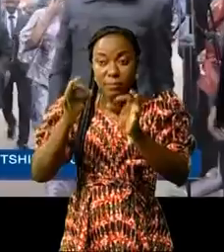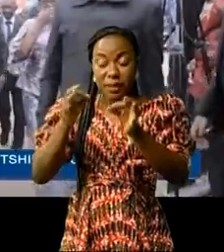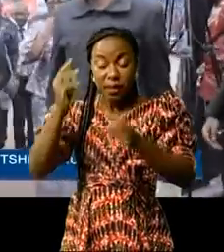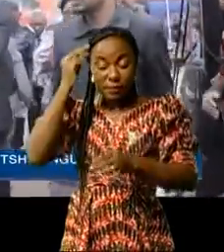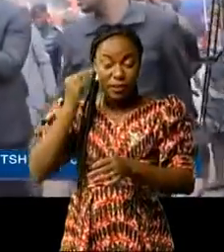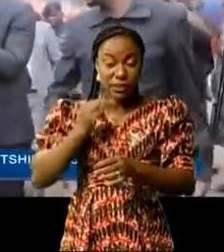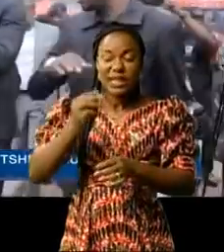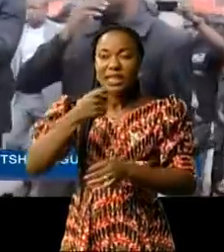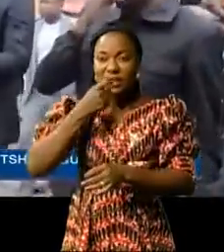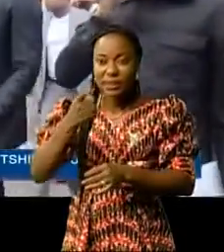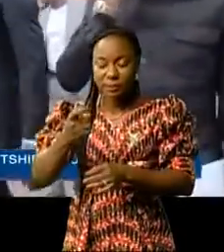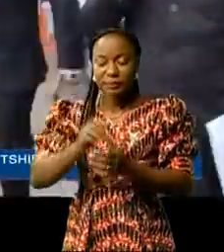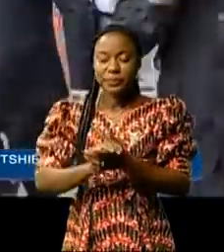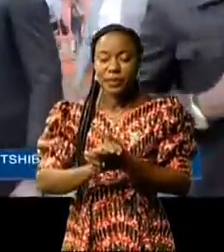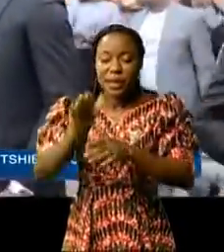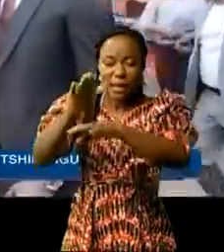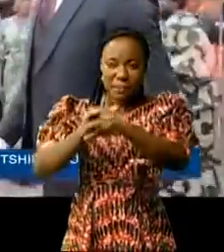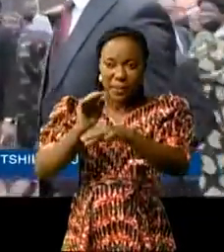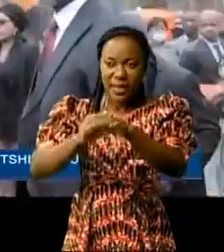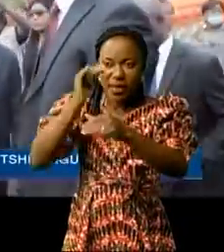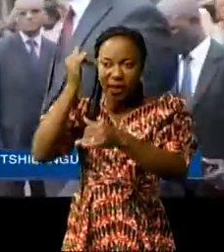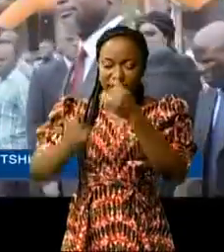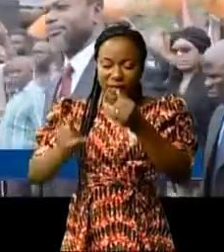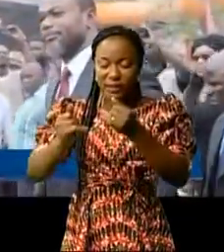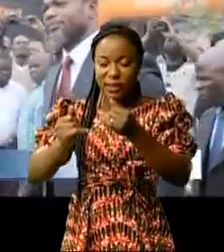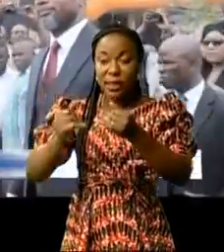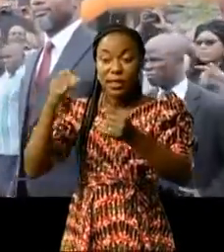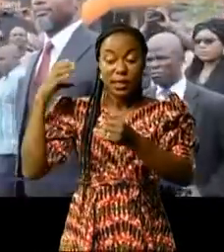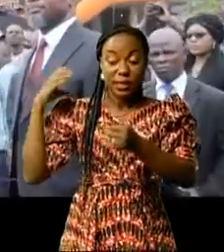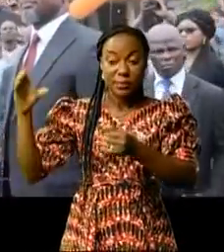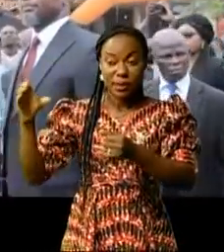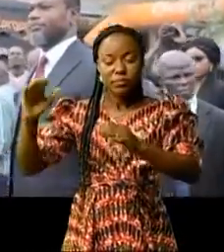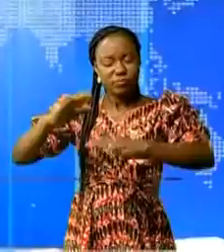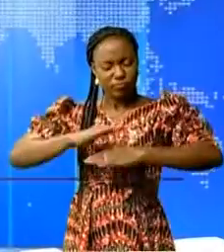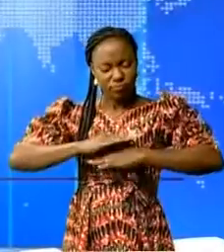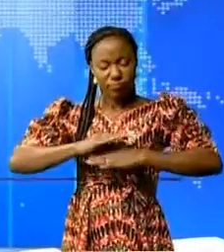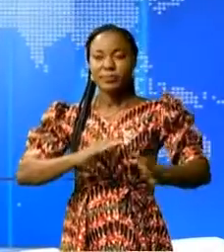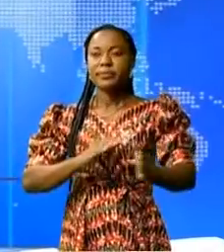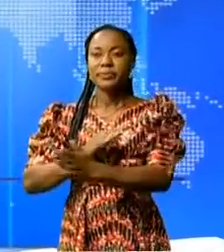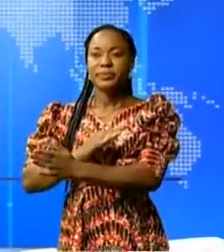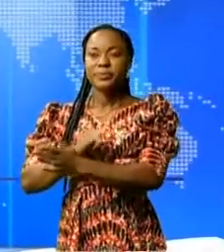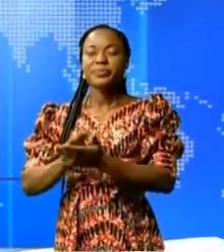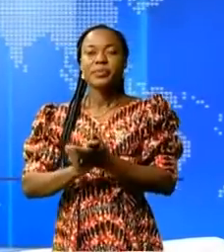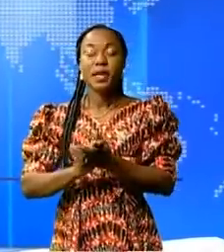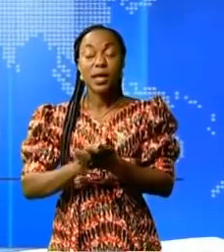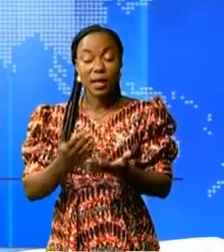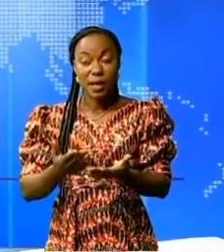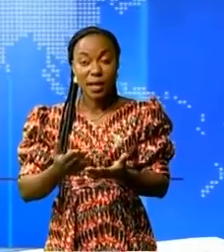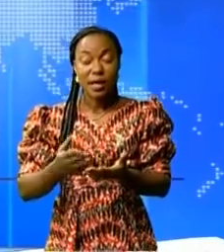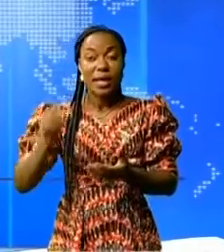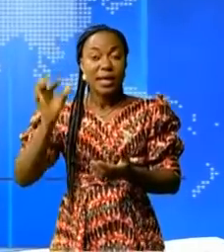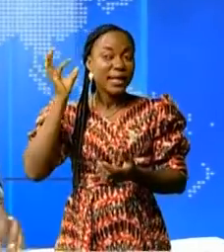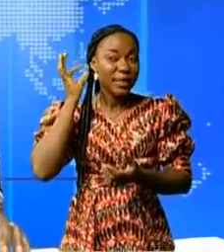ministre de l'epc tenue moi bah appelle le finaliste de la capitale à prendre leur mal en patience nairobi capitale du kenya